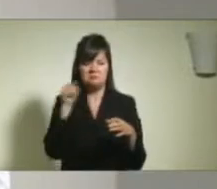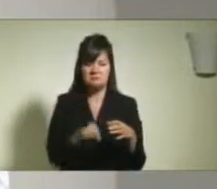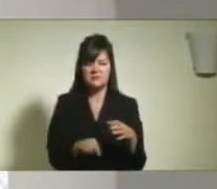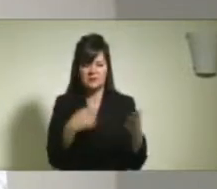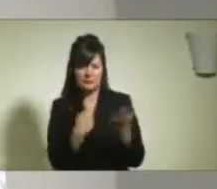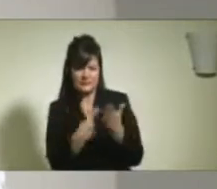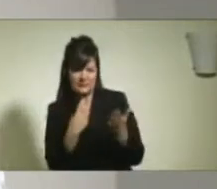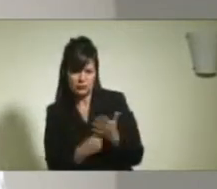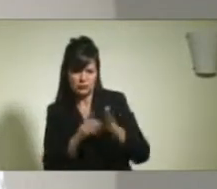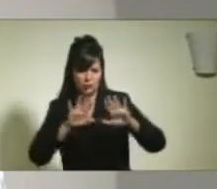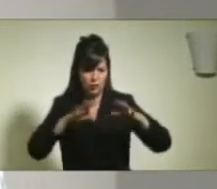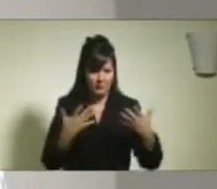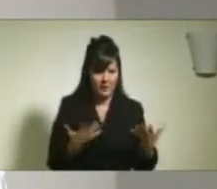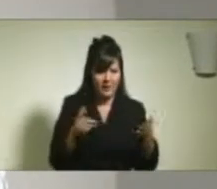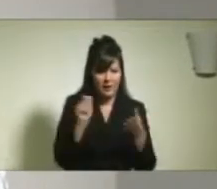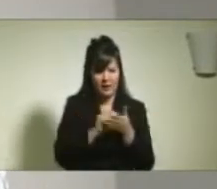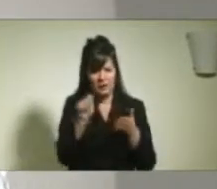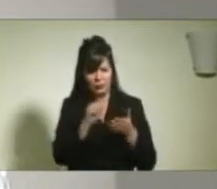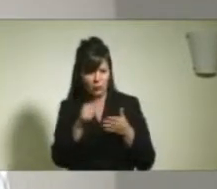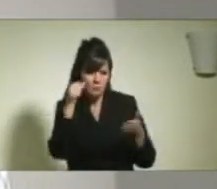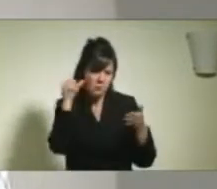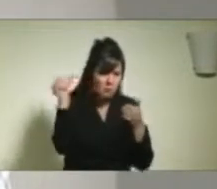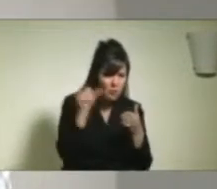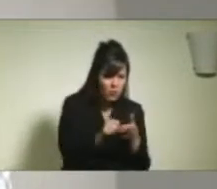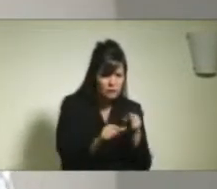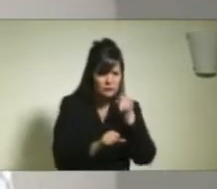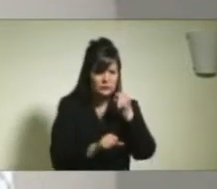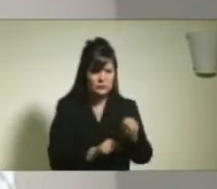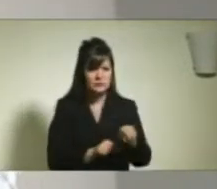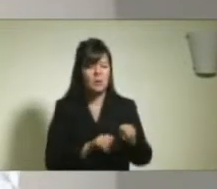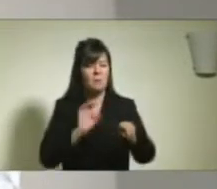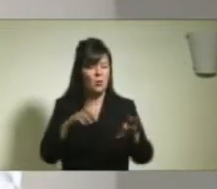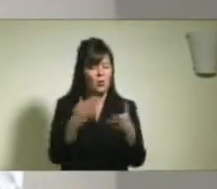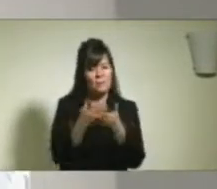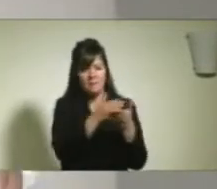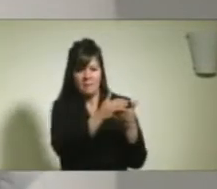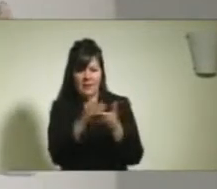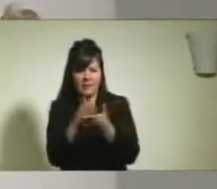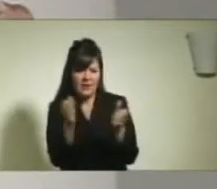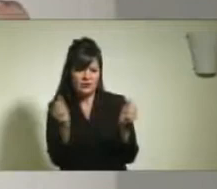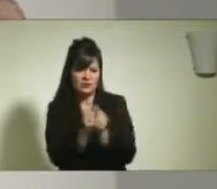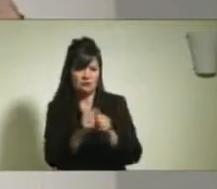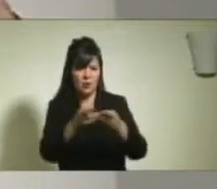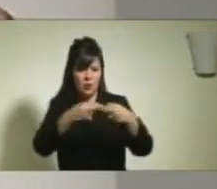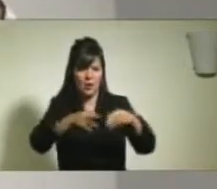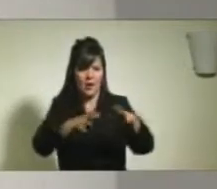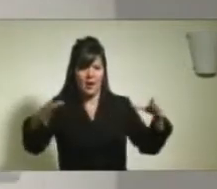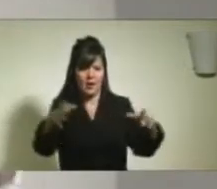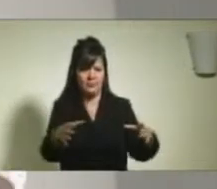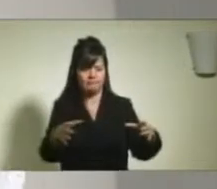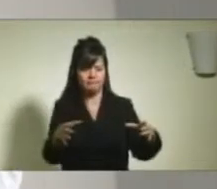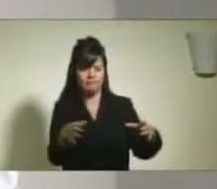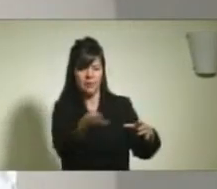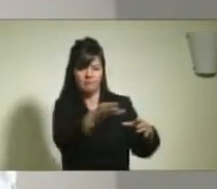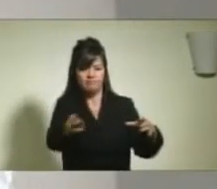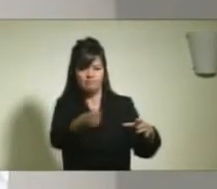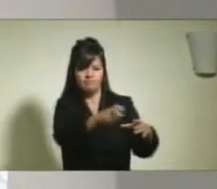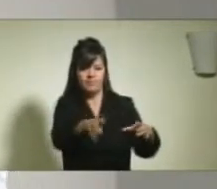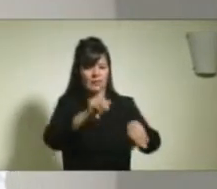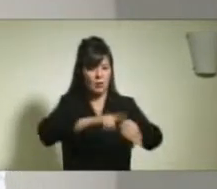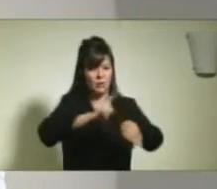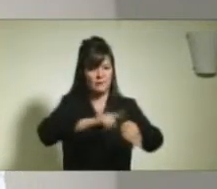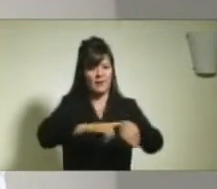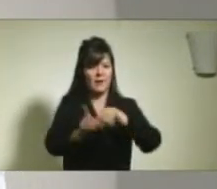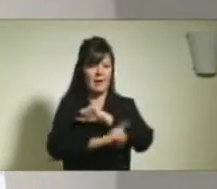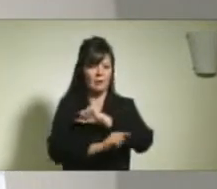On prenait le bureau de poste, on parlait de la possibilité de partager le local et de partager le temps du